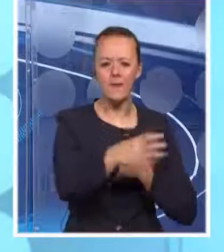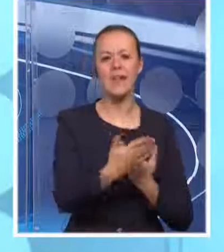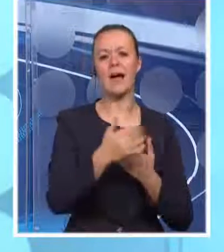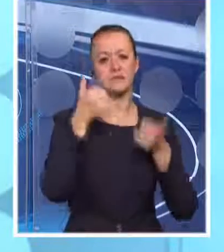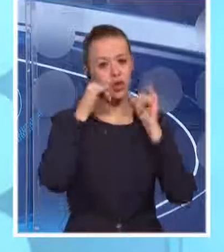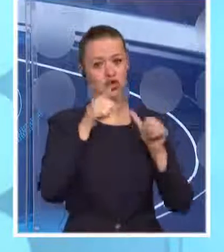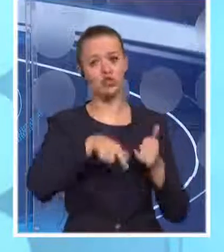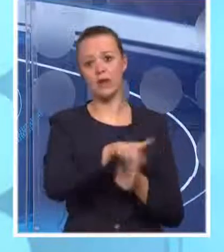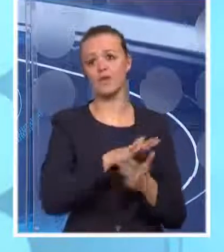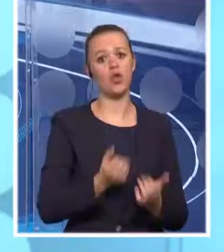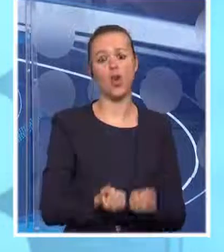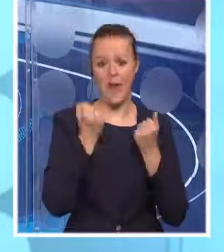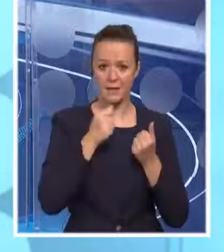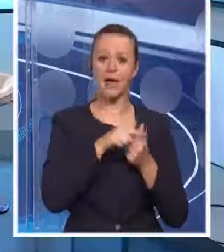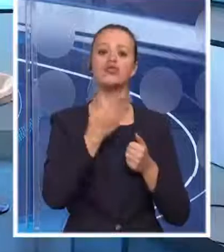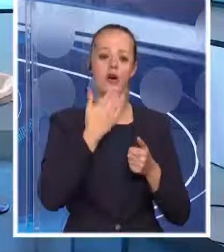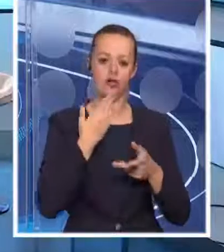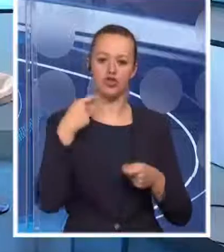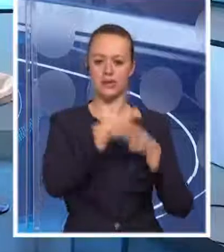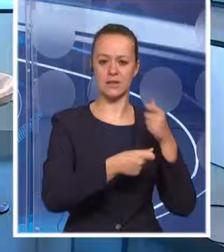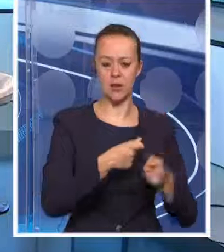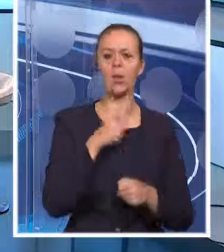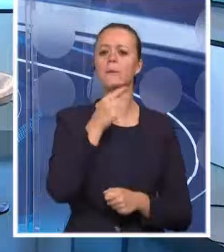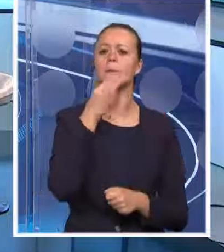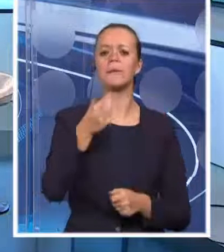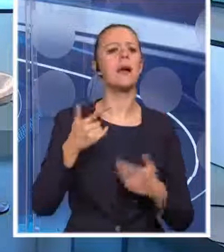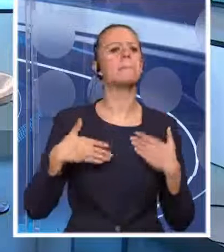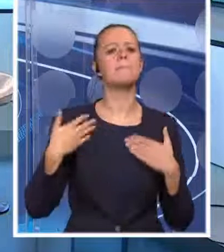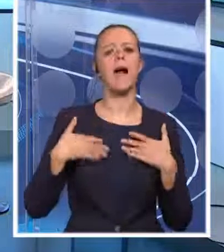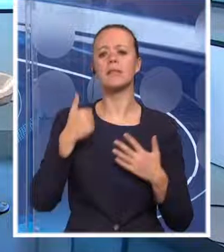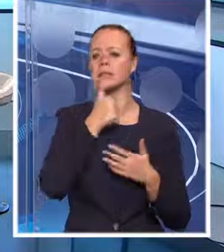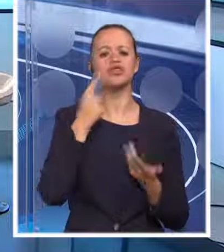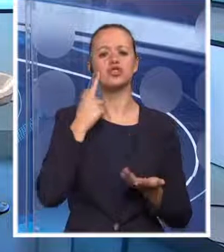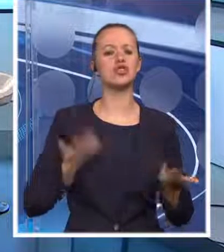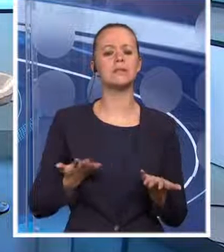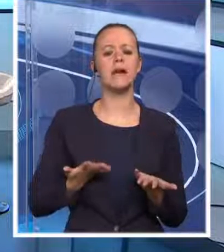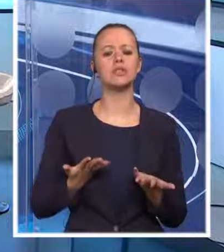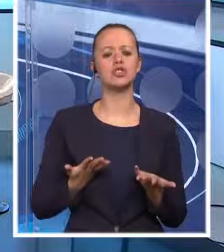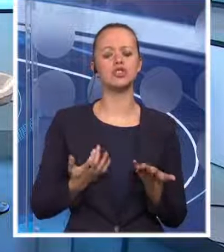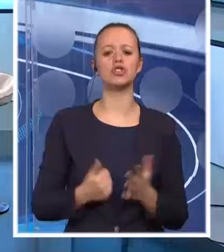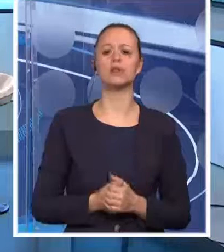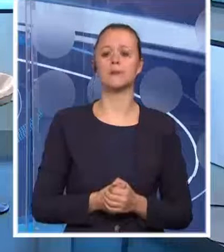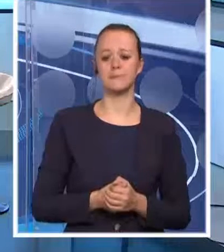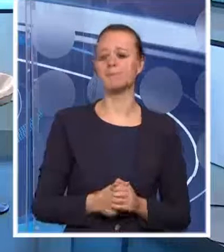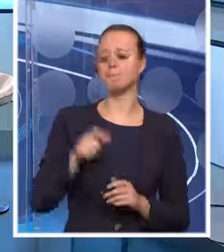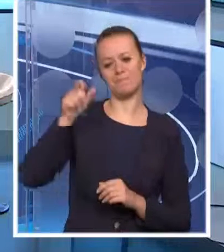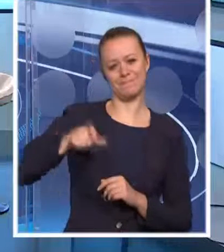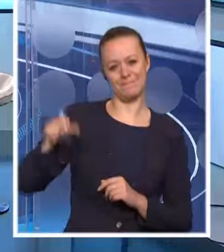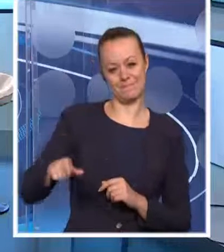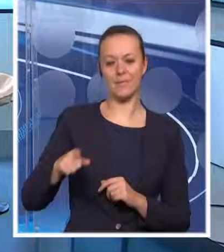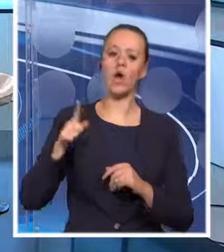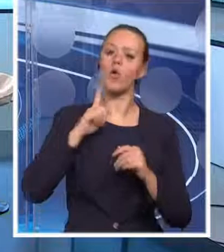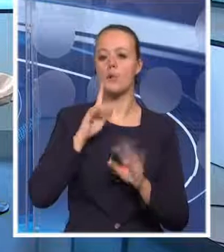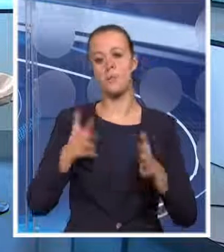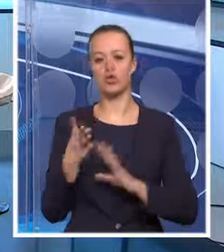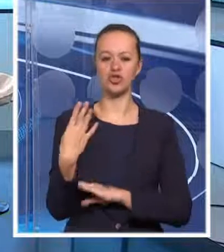su to najteže grane poljoprivredne proizvodnje. Šta to znači mladi, kad kažete mladi poljoprivrednici? To su pre svega lica koja su do 40